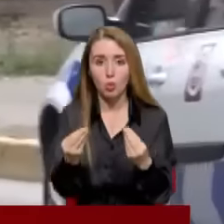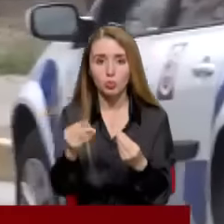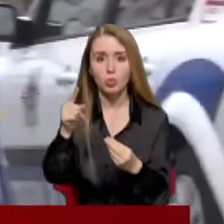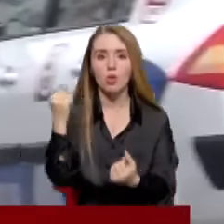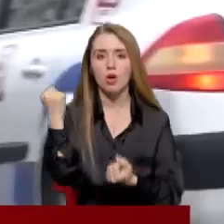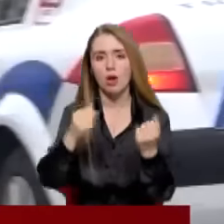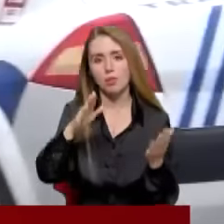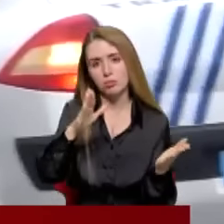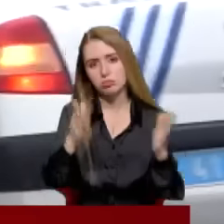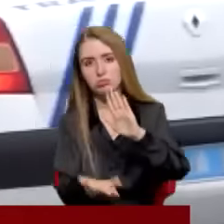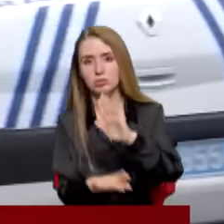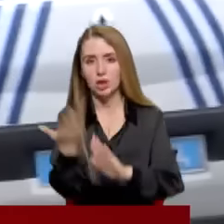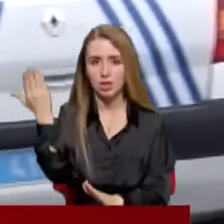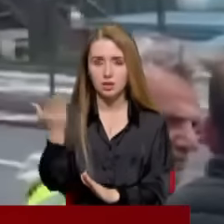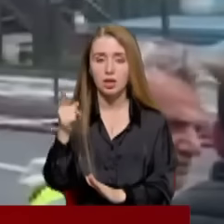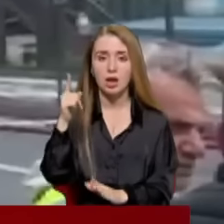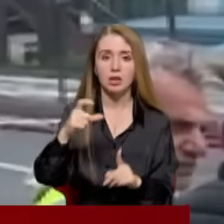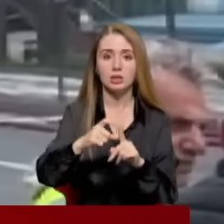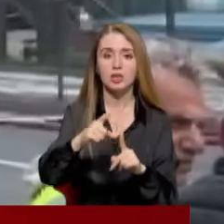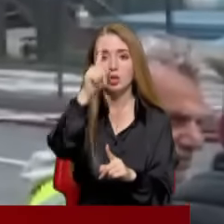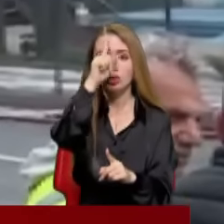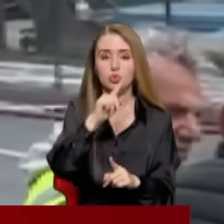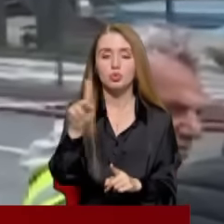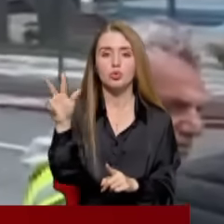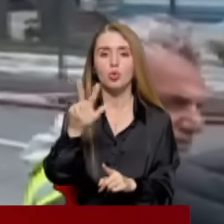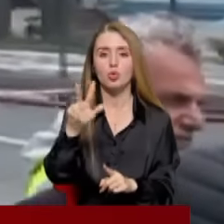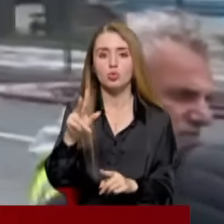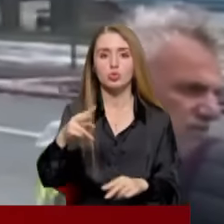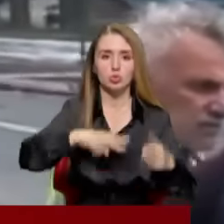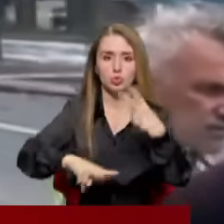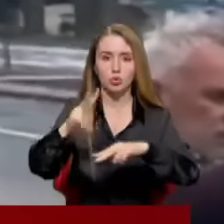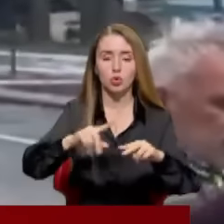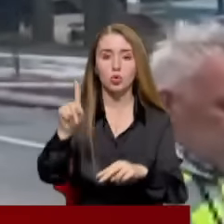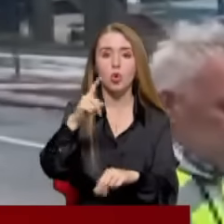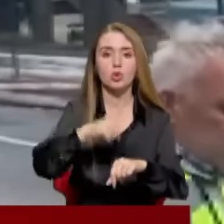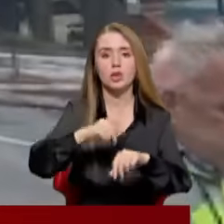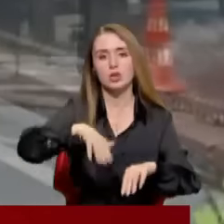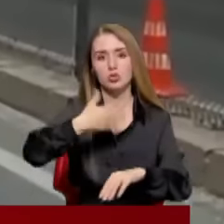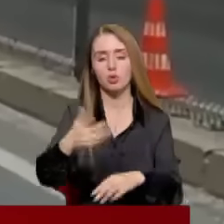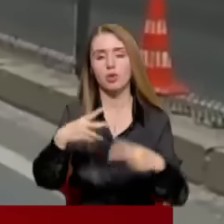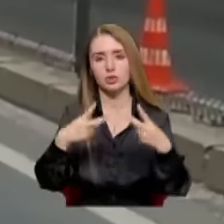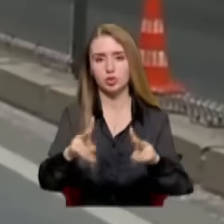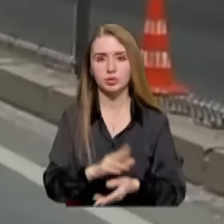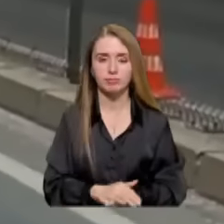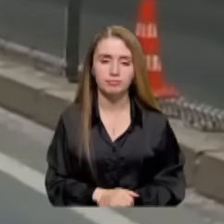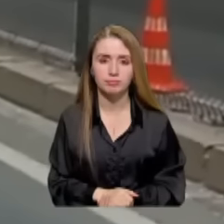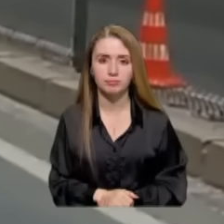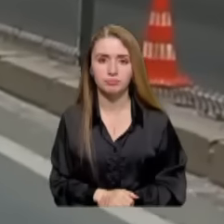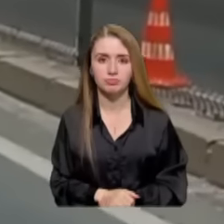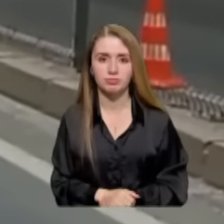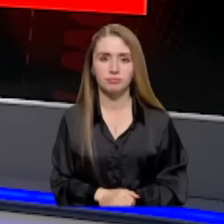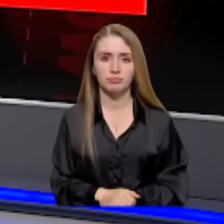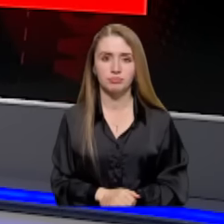araç yoldan kaldırıldı. D-130 karayolu kazadan yaklaşık 10 saat sonra trafiğe açıldı.